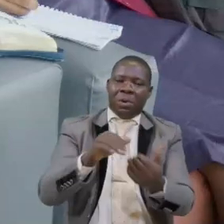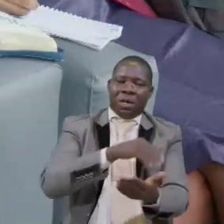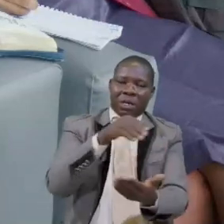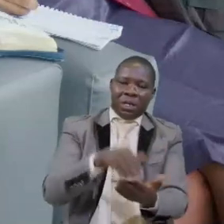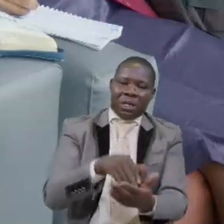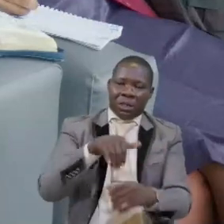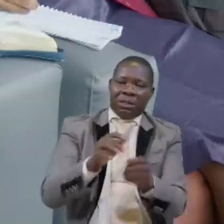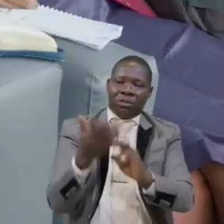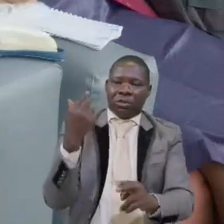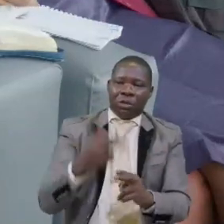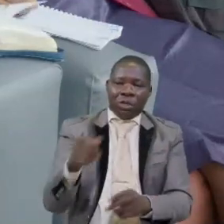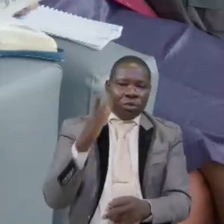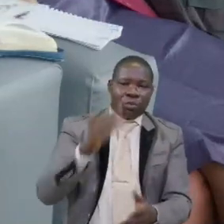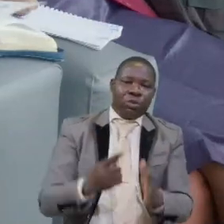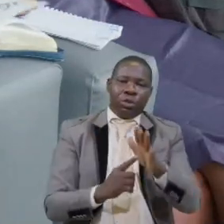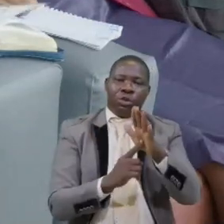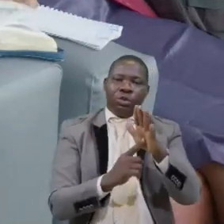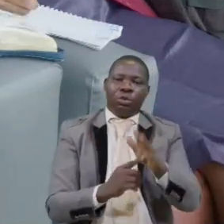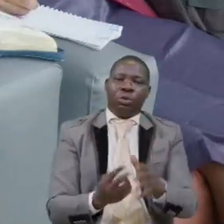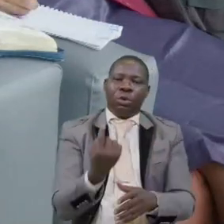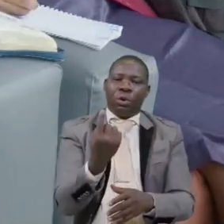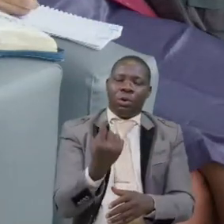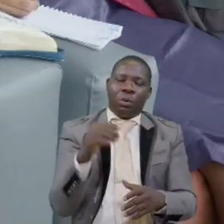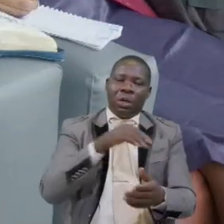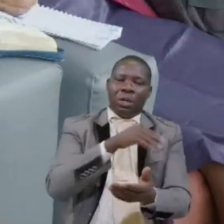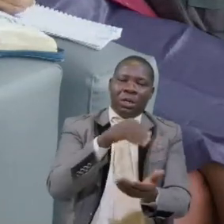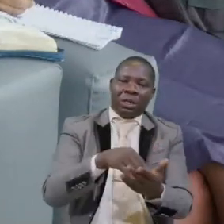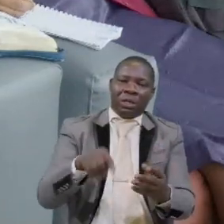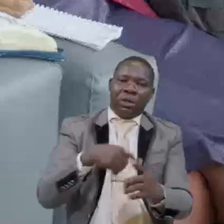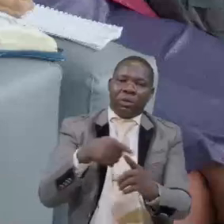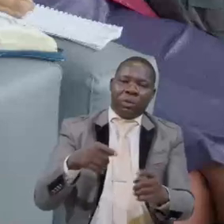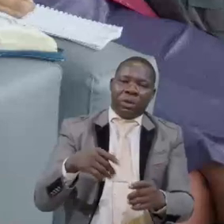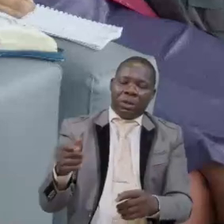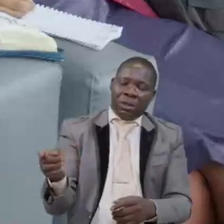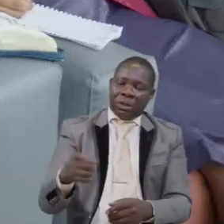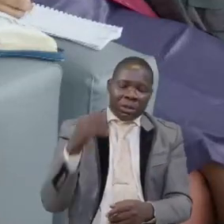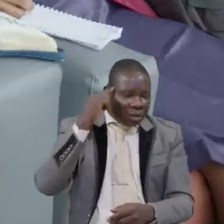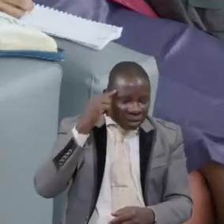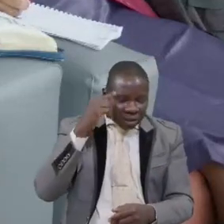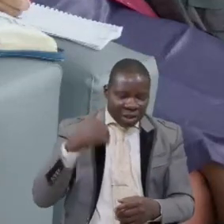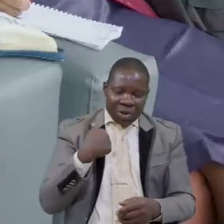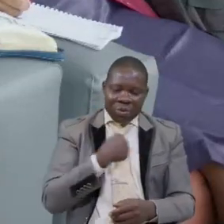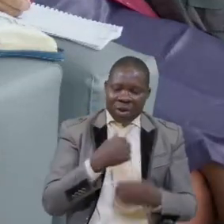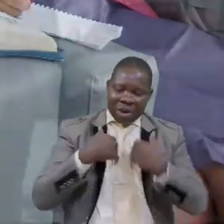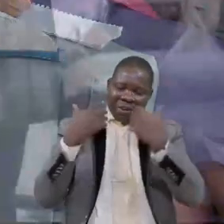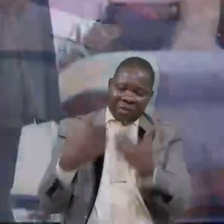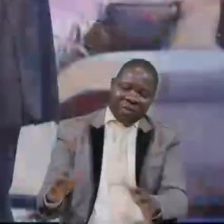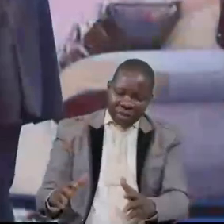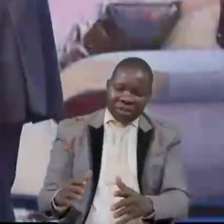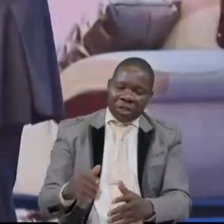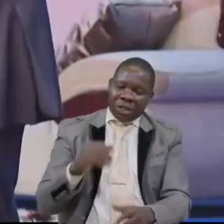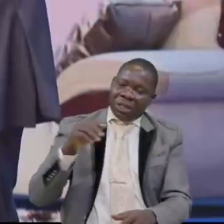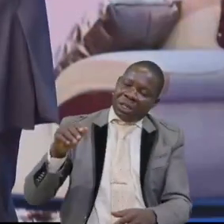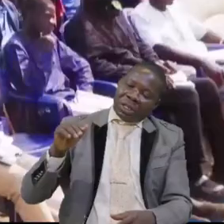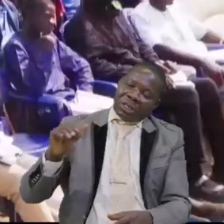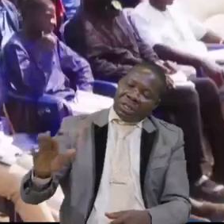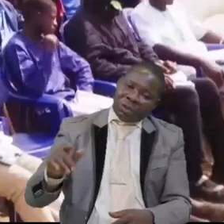vas te montrer encore. Lorsqu'il pense que nous l'avons achevé, tu ne fais que commencer. Je ne fais